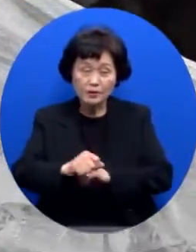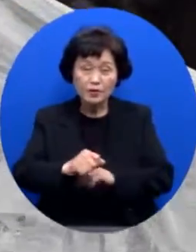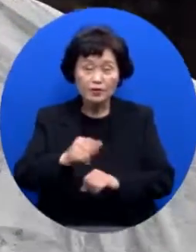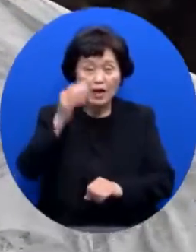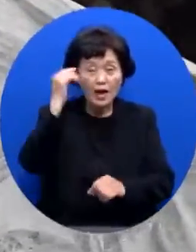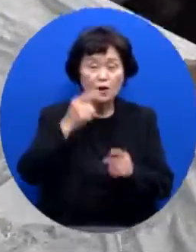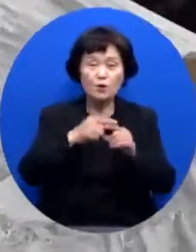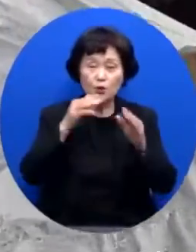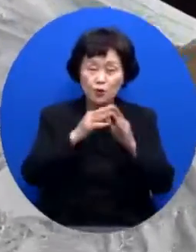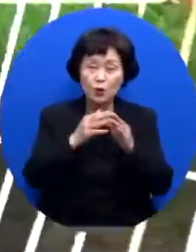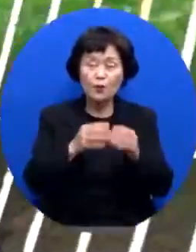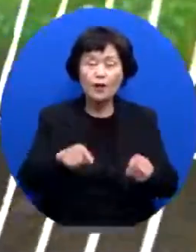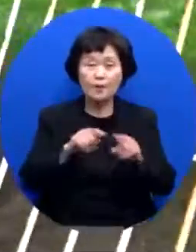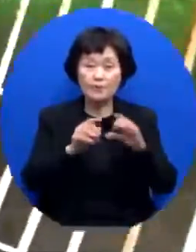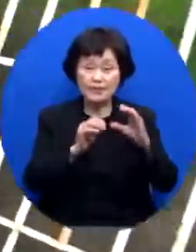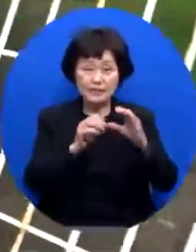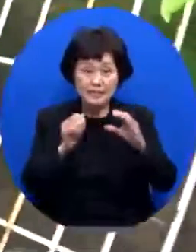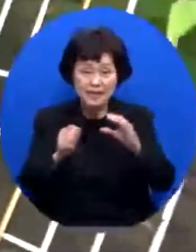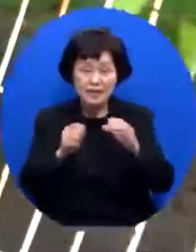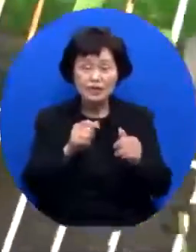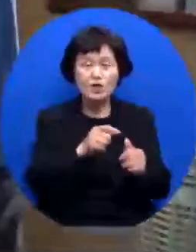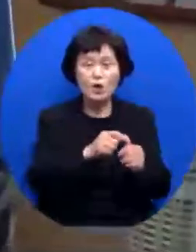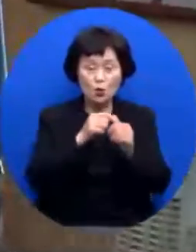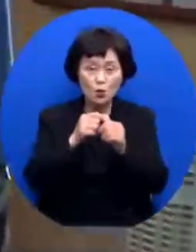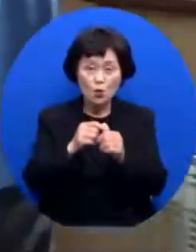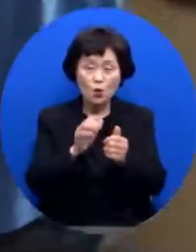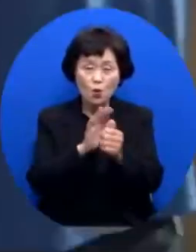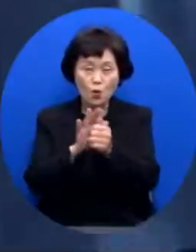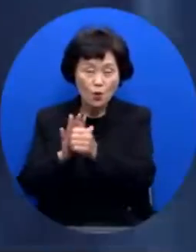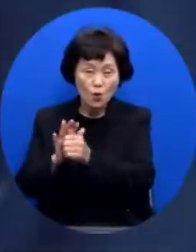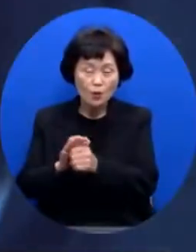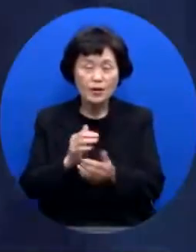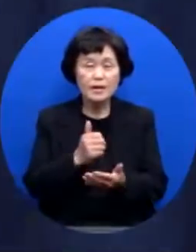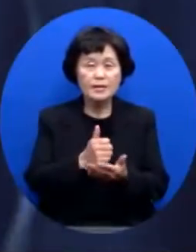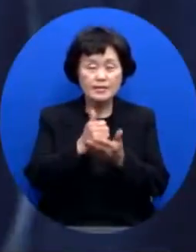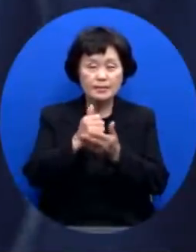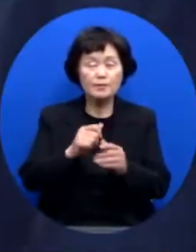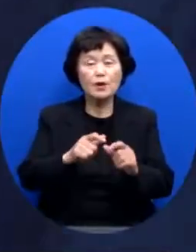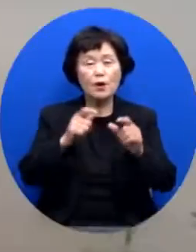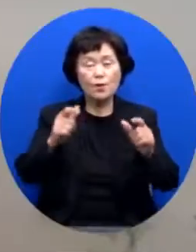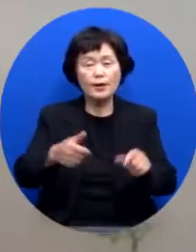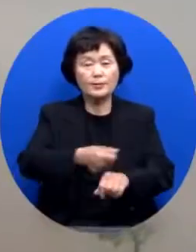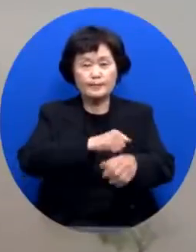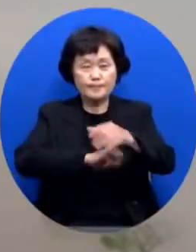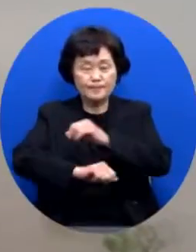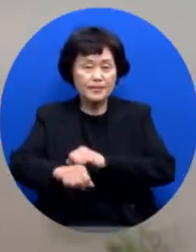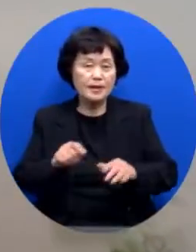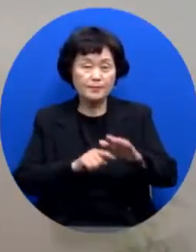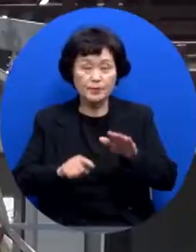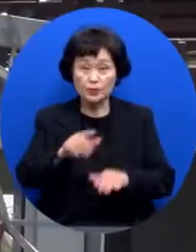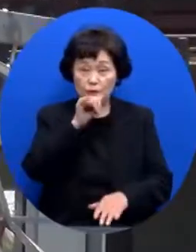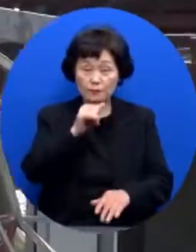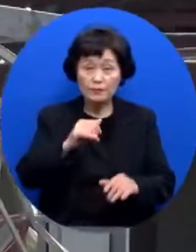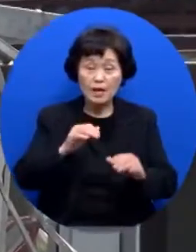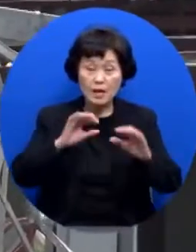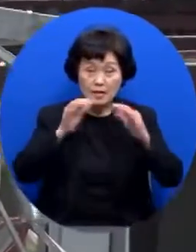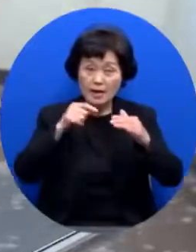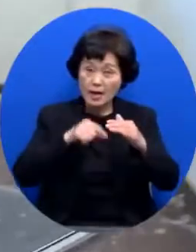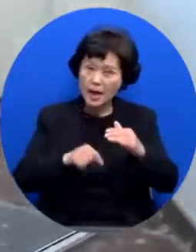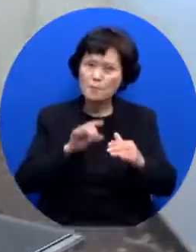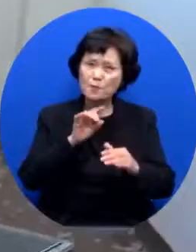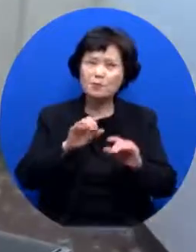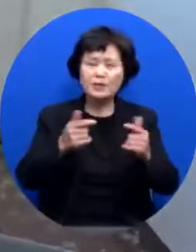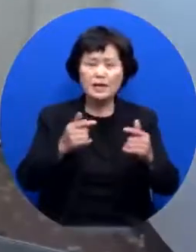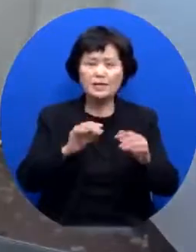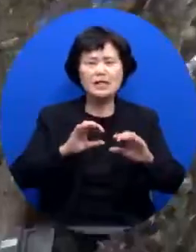기독교 TV는 구호 문화를 선도하며 나눔과 섬김의 확산에 앞장서왔습니다. 국내뿐만 아니라 세계